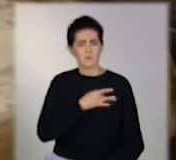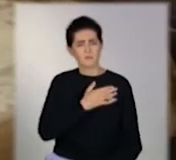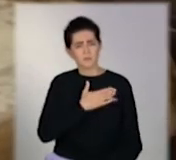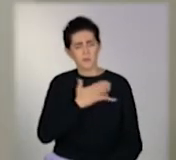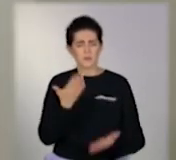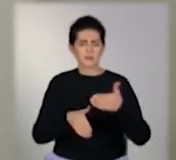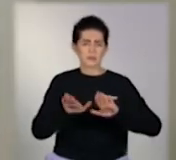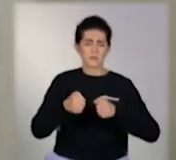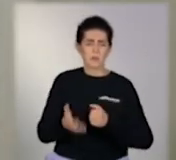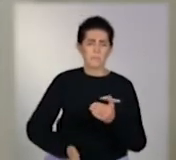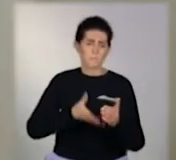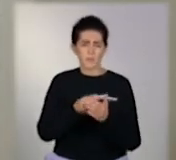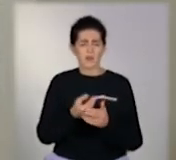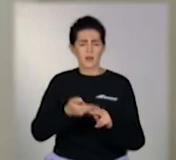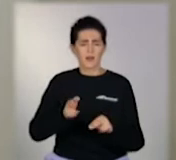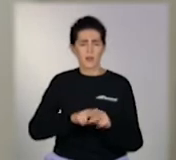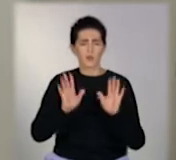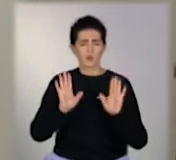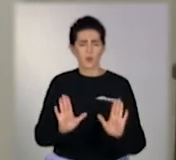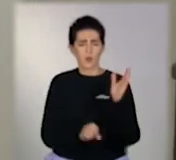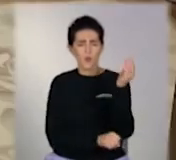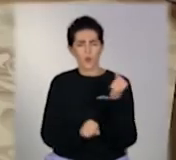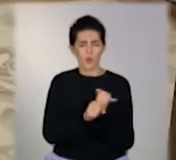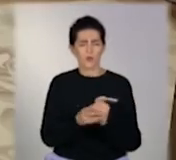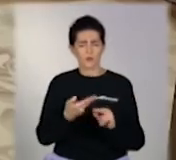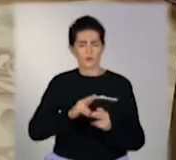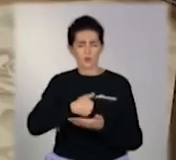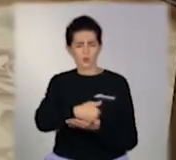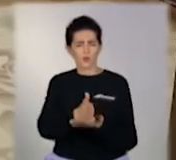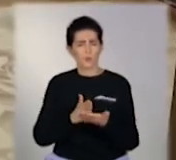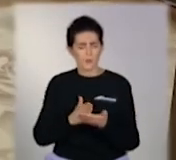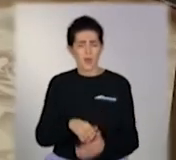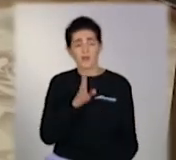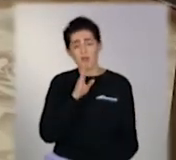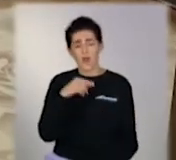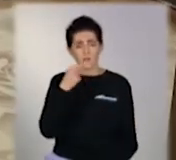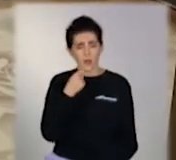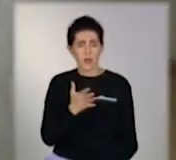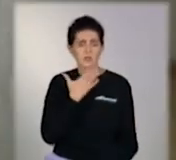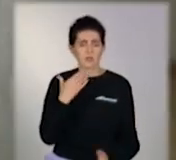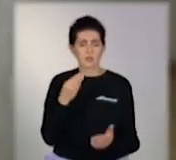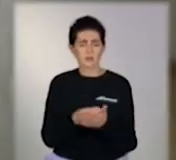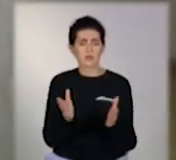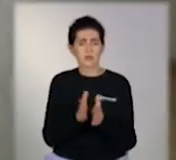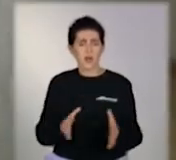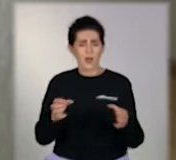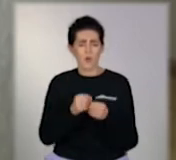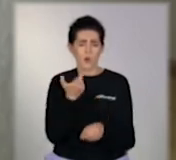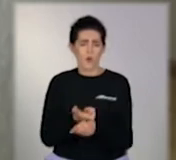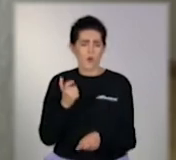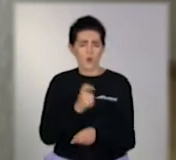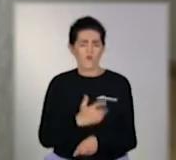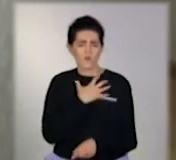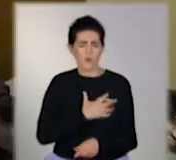відчуження. Сплачуватимуть мешканці лише за комунальні послуги. Пані Олена запевняє, для їхньої сім'ї це дуже